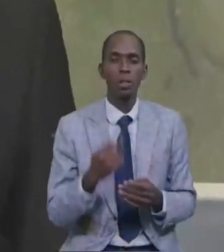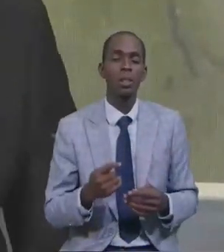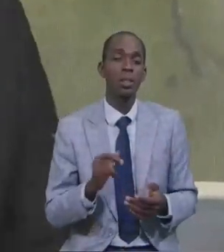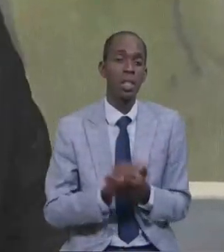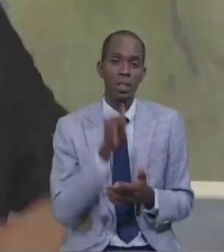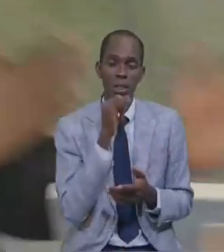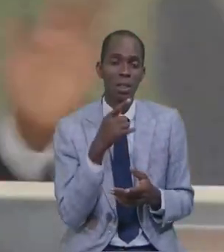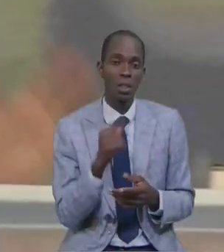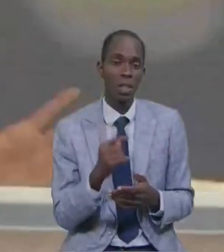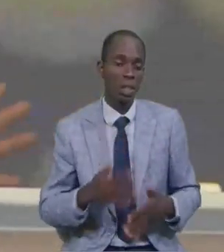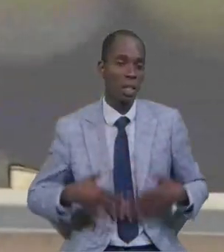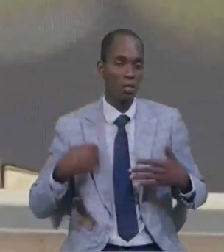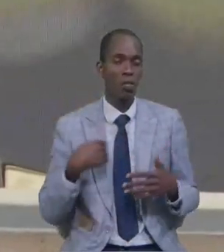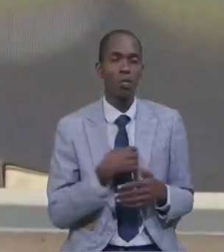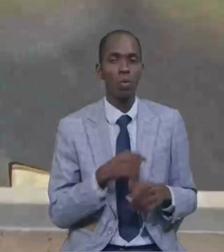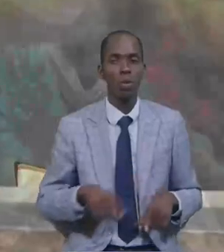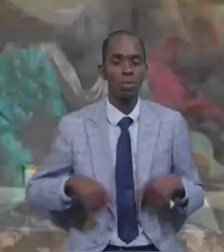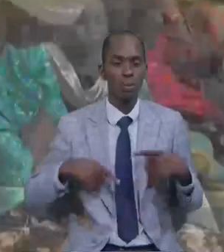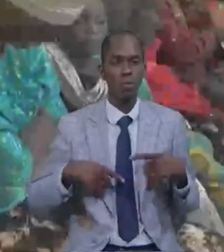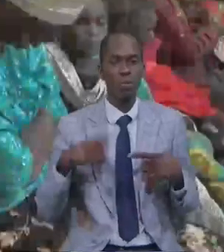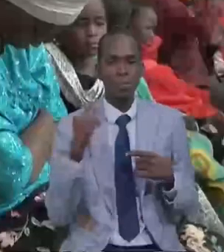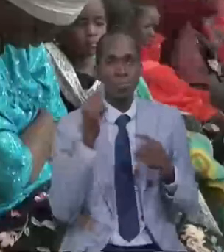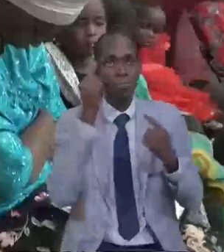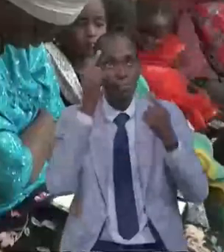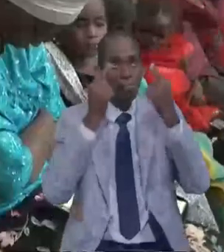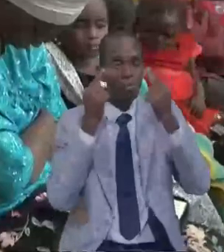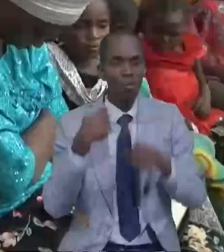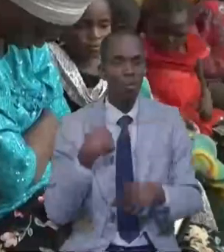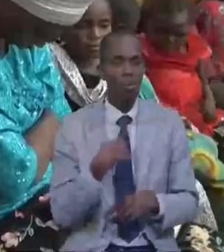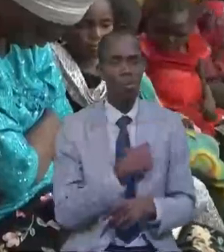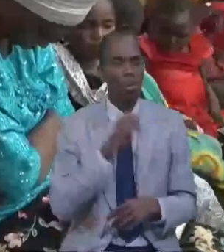que nous faisons, les décisions que nous portons,